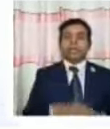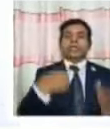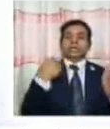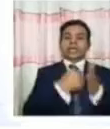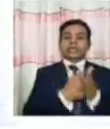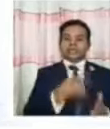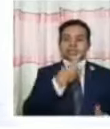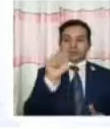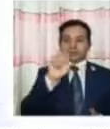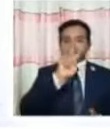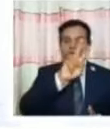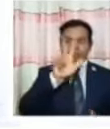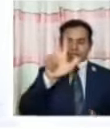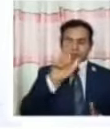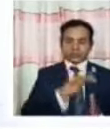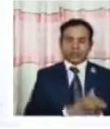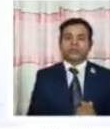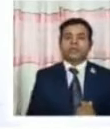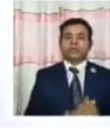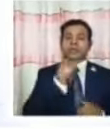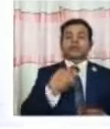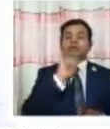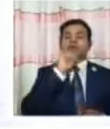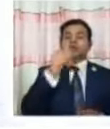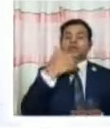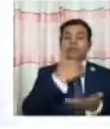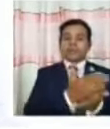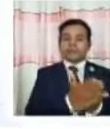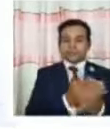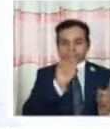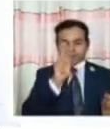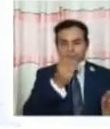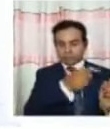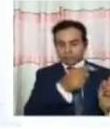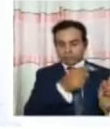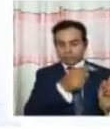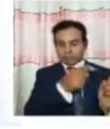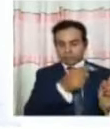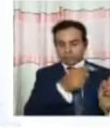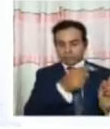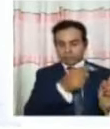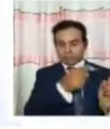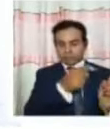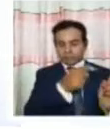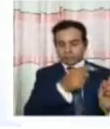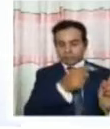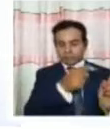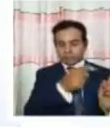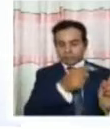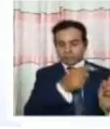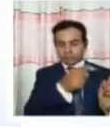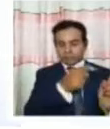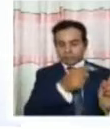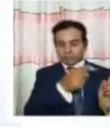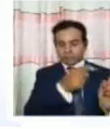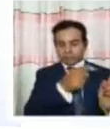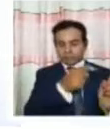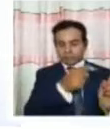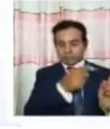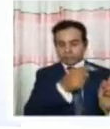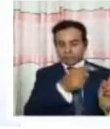49.76%, চট্টগ্রাম 639 জন, 25.63%, রাজশাহী 128 জন,